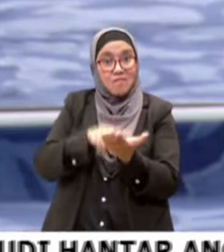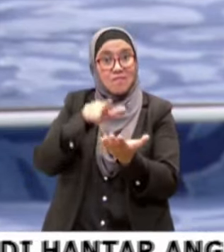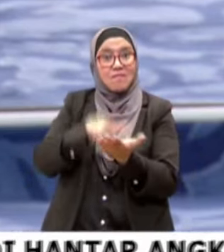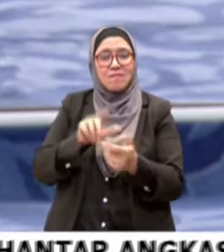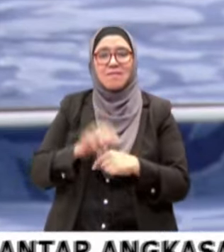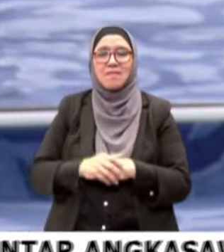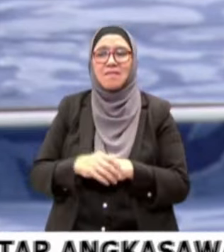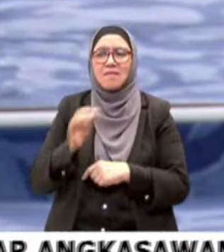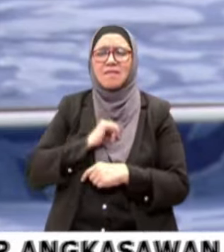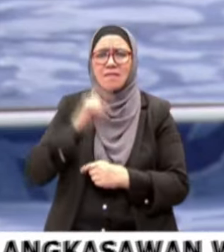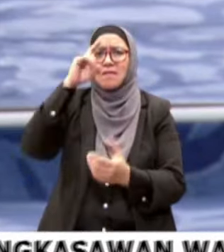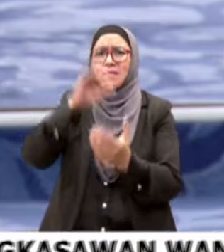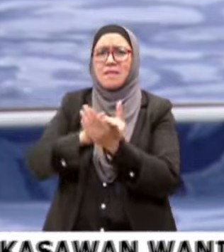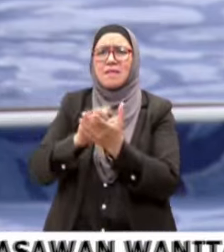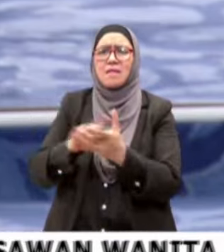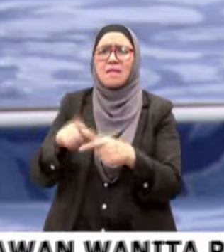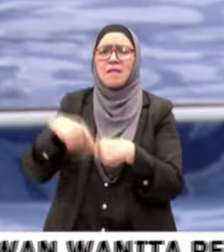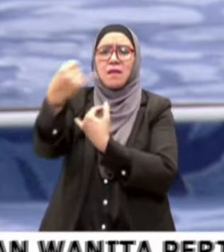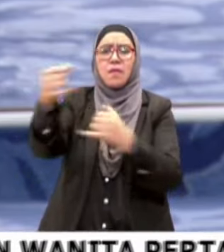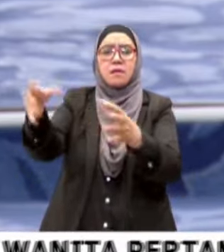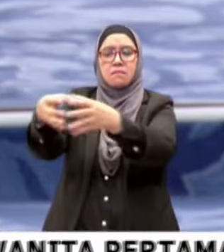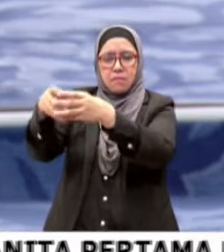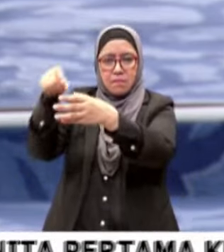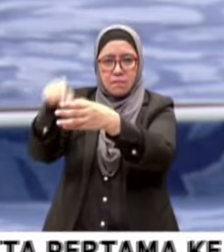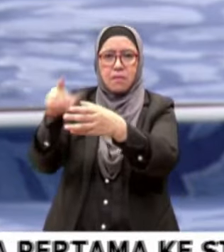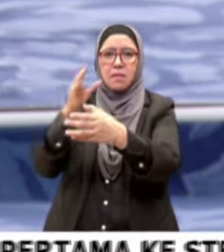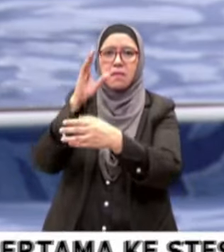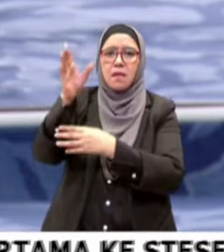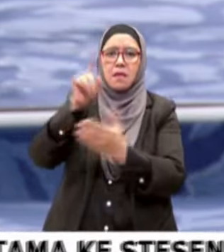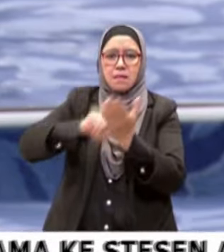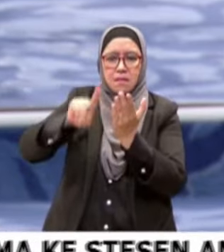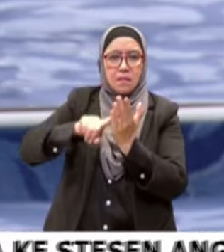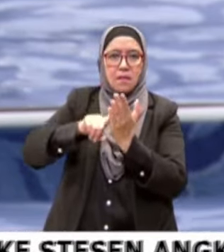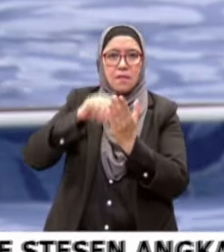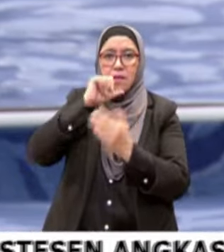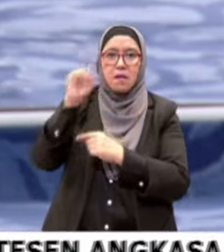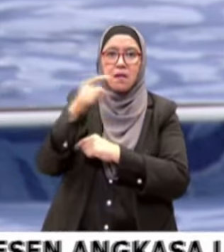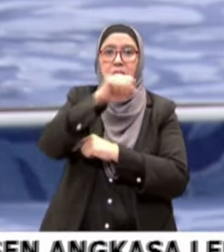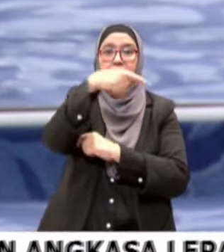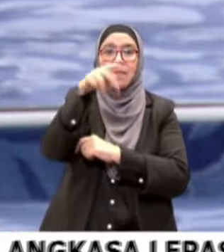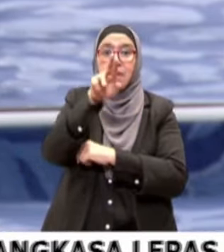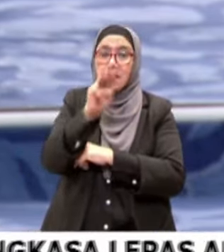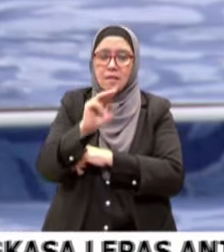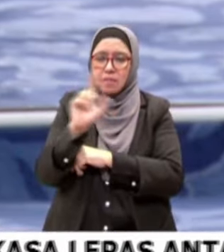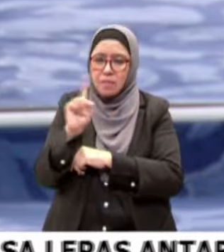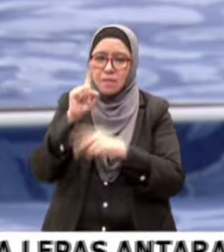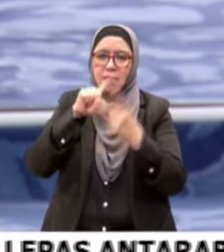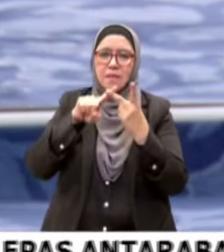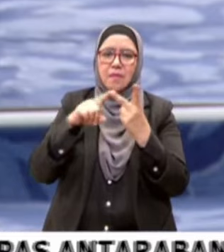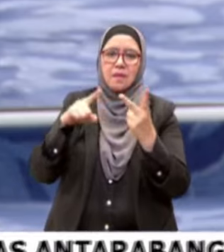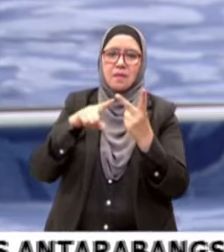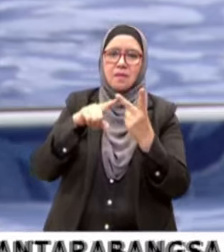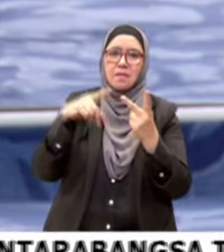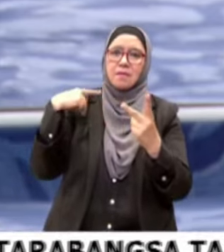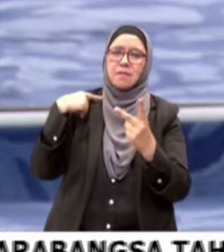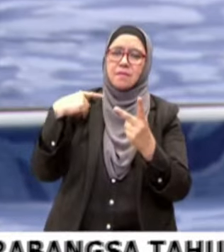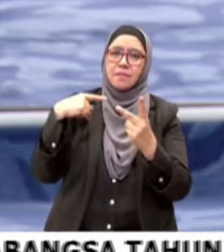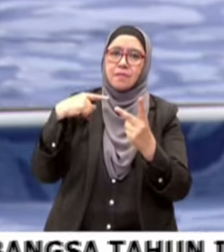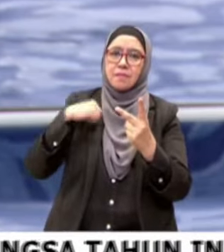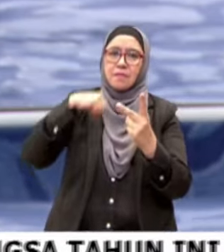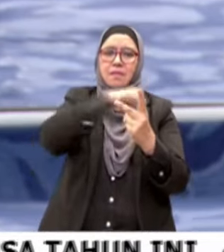akan meneliti bukan saja sprm tapi juga politik sebelum